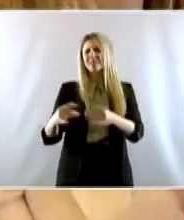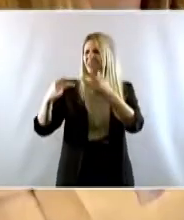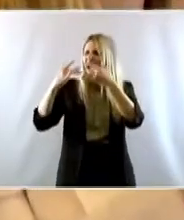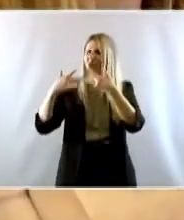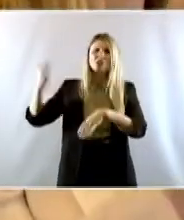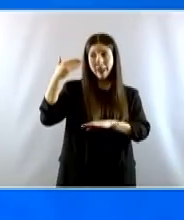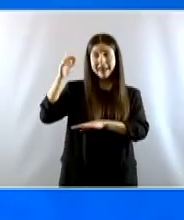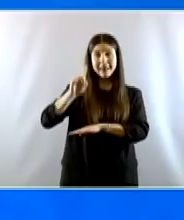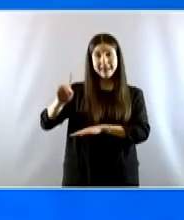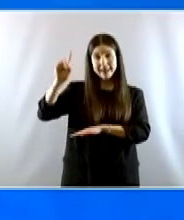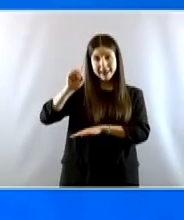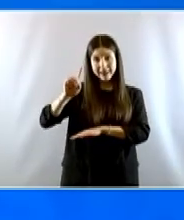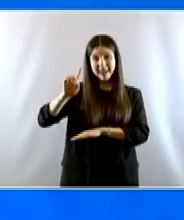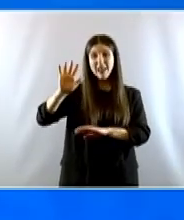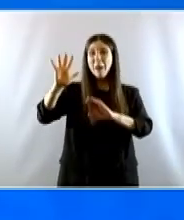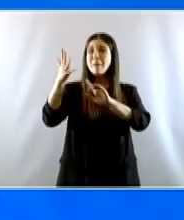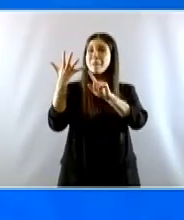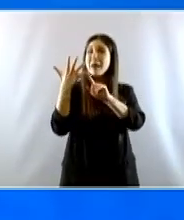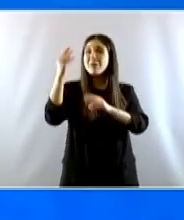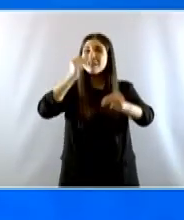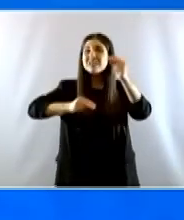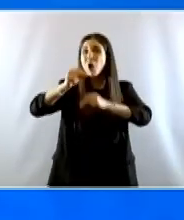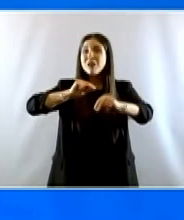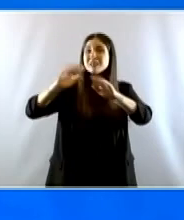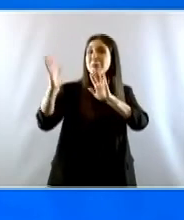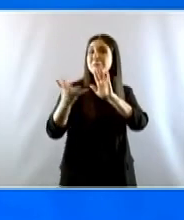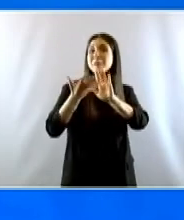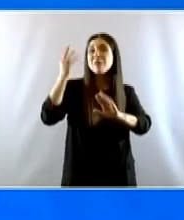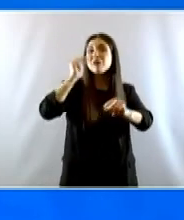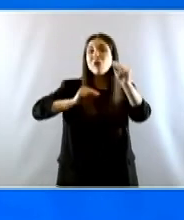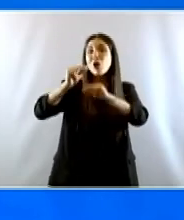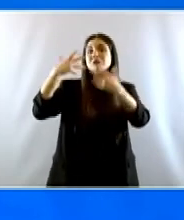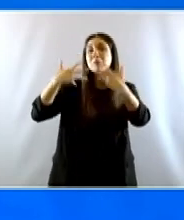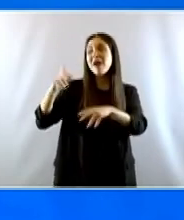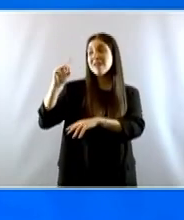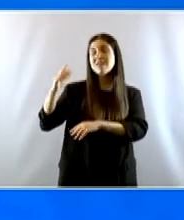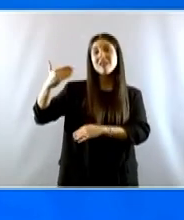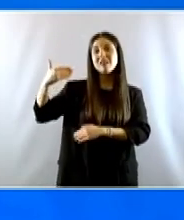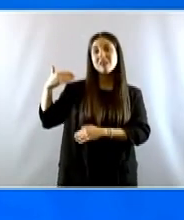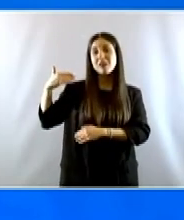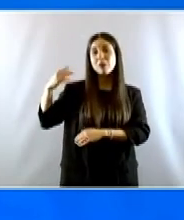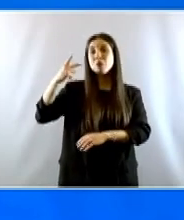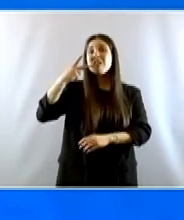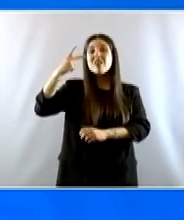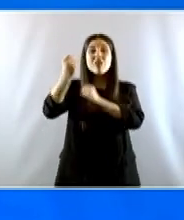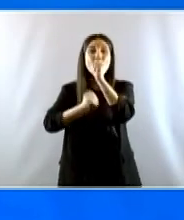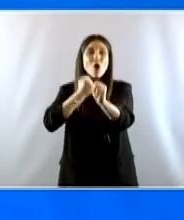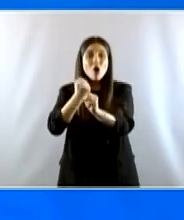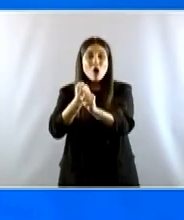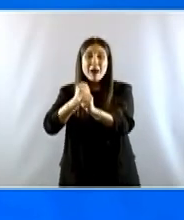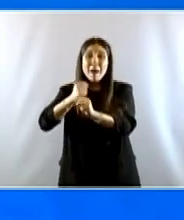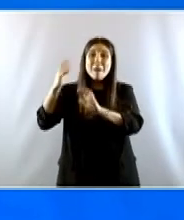ακολουθήσει η επίσκεψή του στην Πετρούπολη. Στο επίκεντρο των προεκλογικών εμφανίσεων του Πρωθυπουργού βρίσκονται τα διλήμματα της